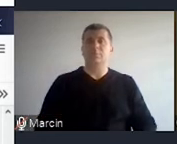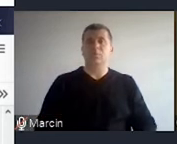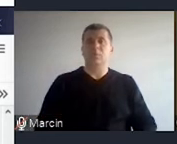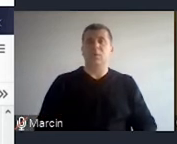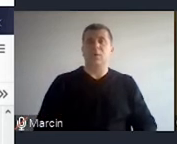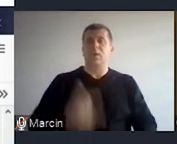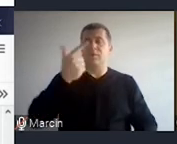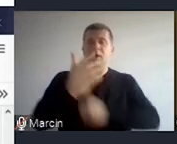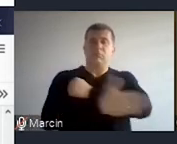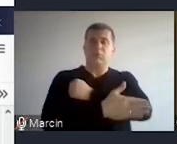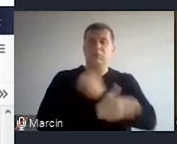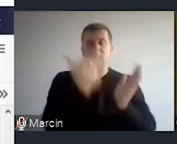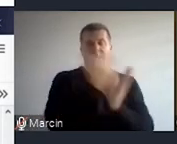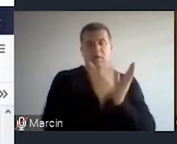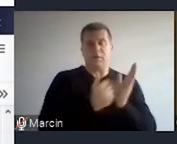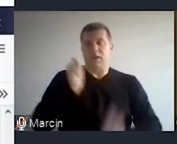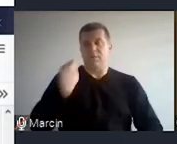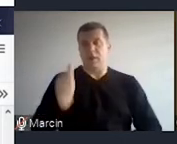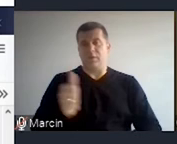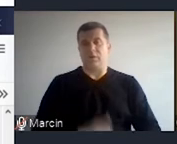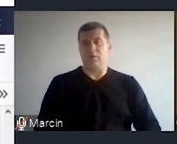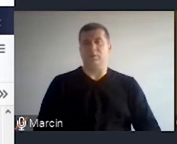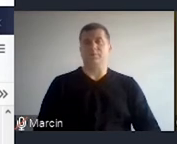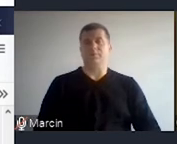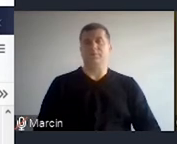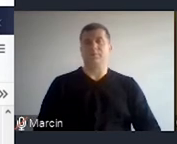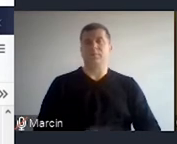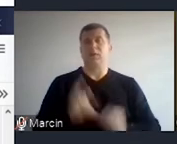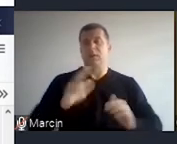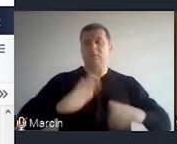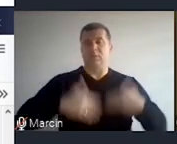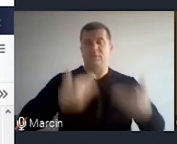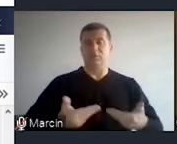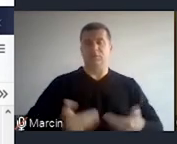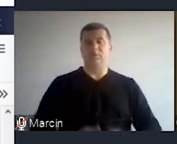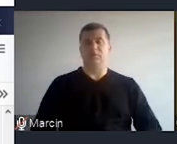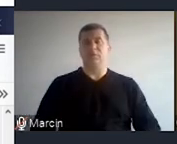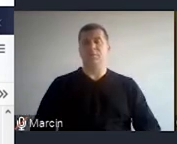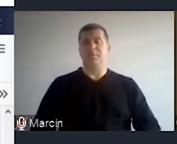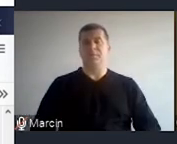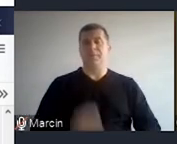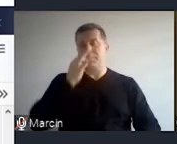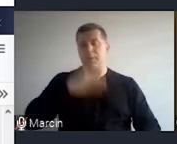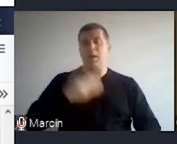Czyli dwa podstawowe warunki kwalifikowalności i sprawozdawczość.